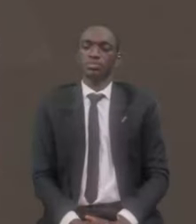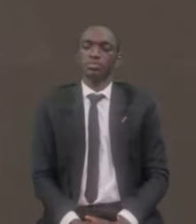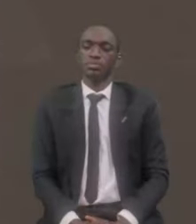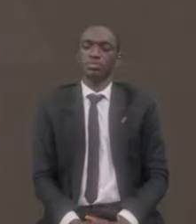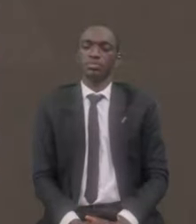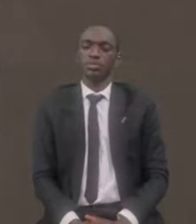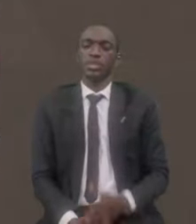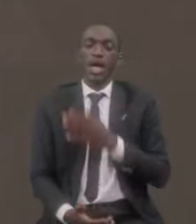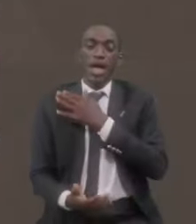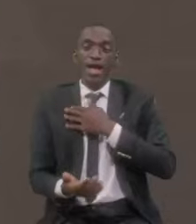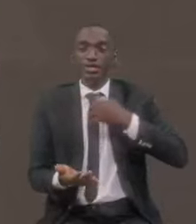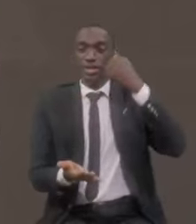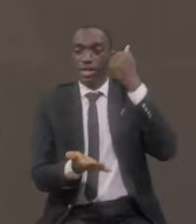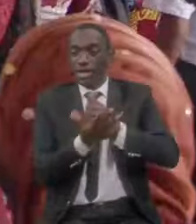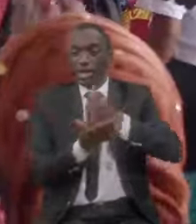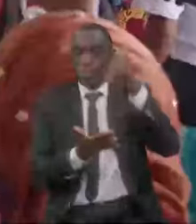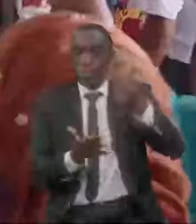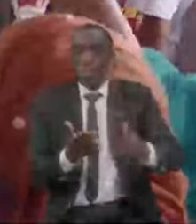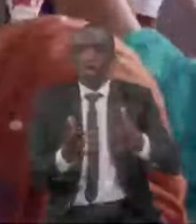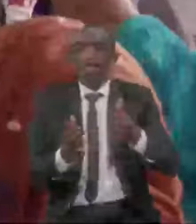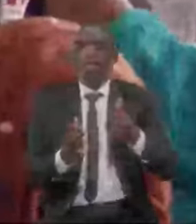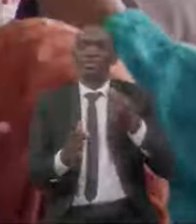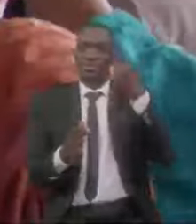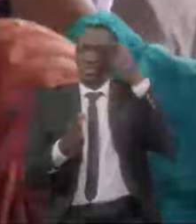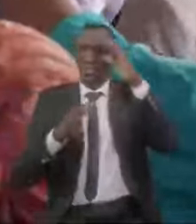Un amen pour le ciel.